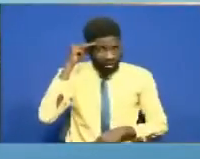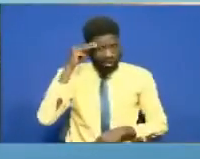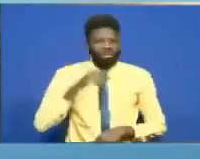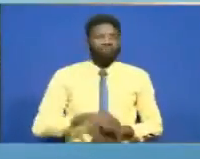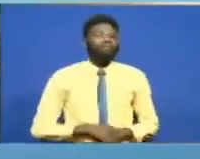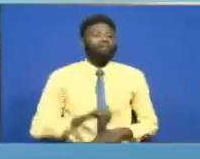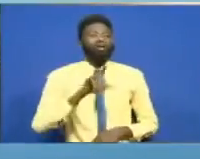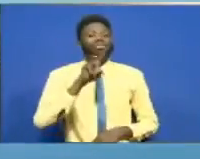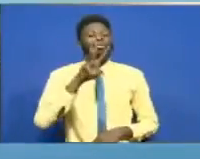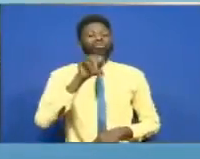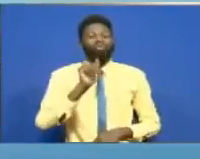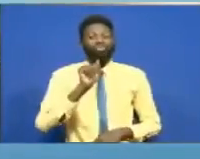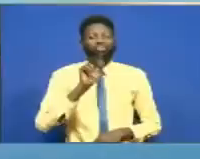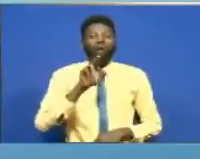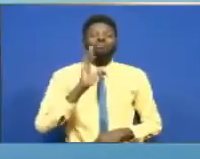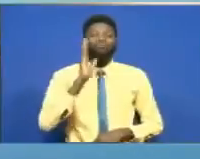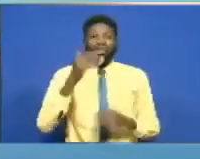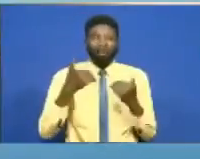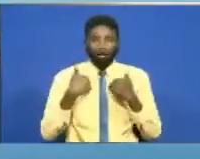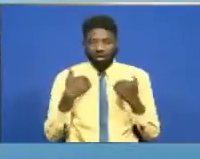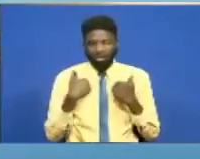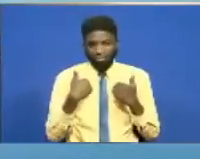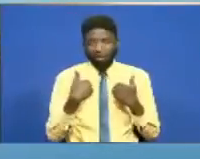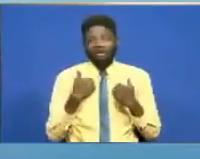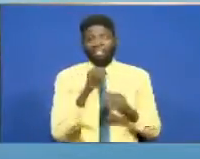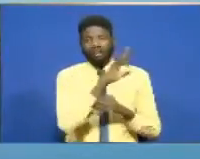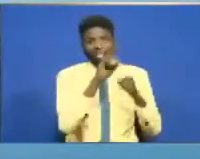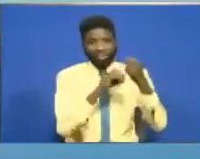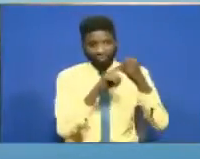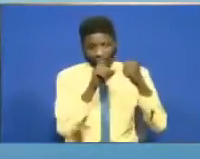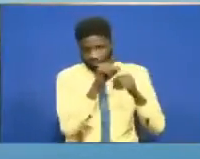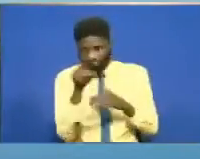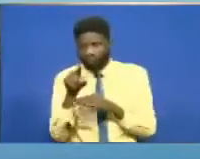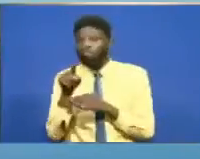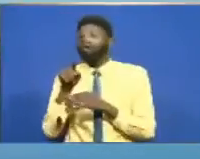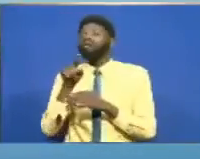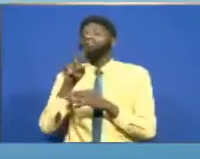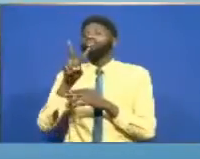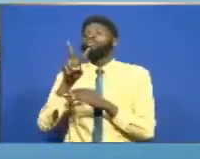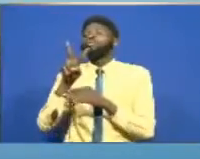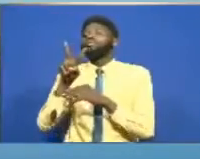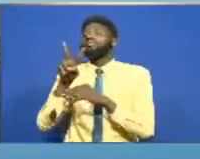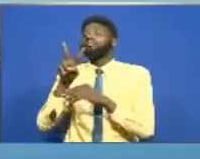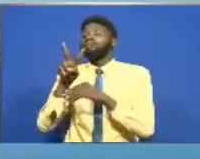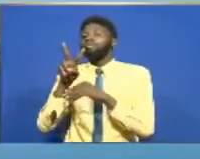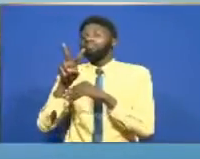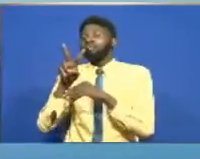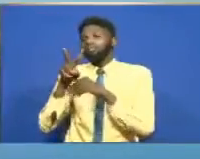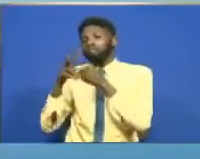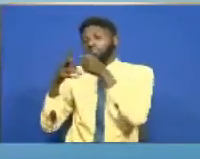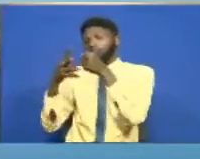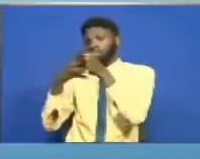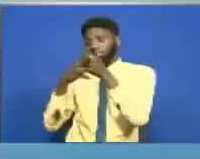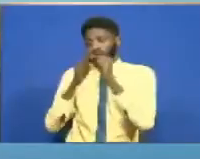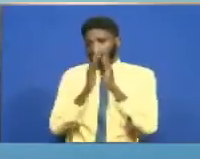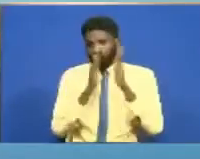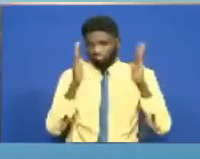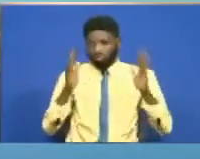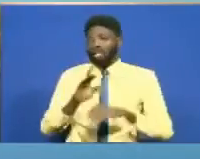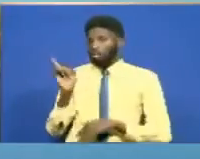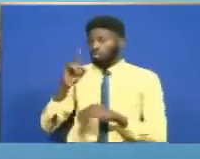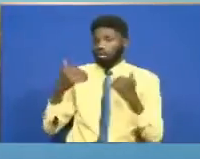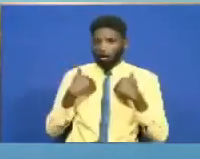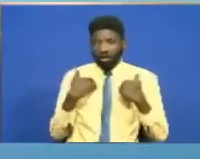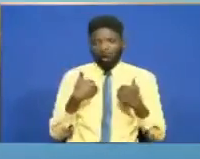ya Lodwar kutanakili kati ya nyuzi 36 na 29. Kaunti ya Nairobi tanakili kati ya nyuzi 26